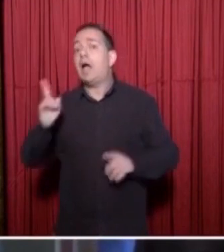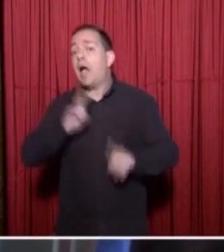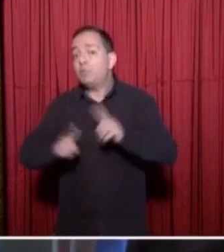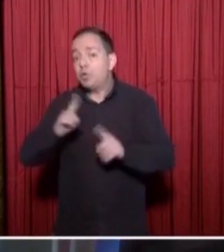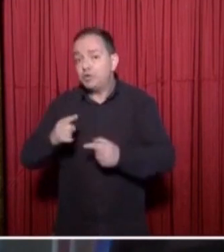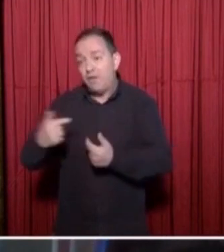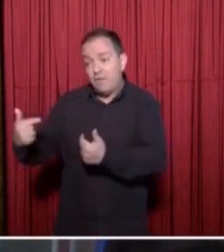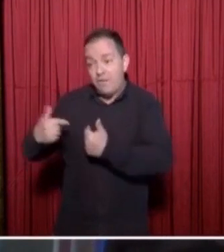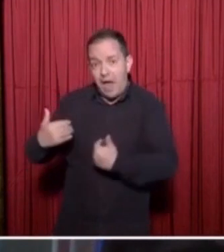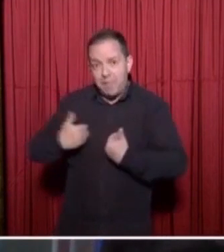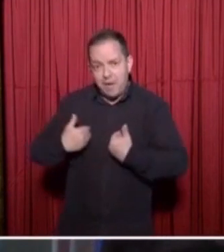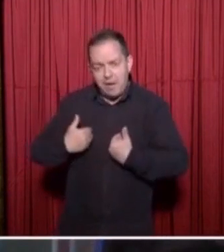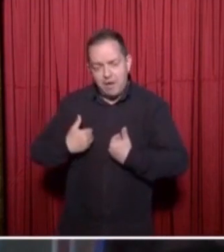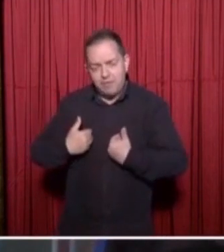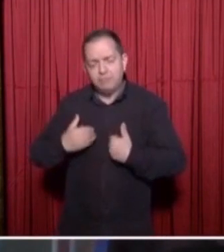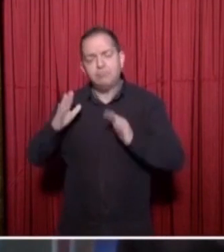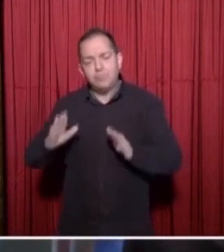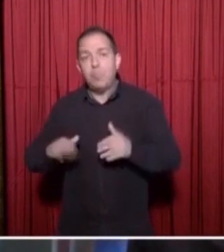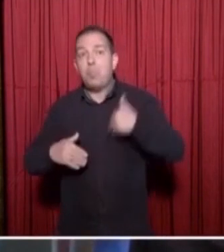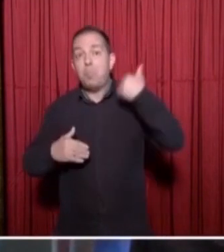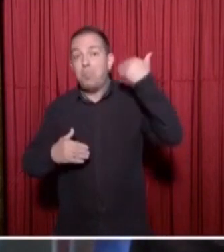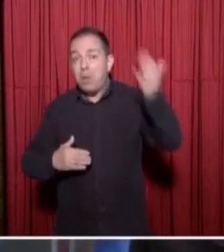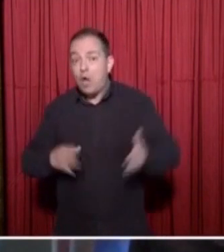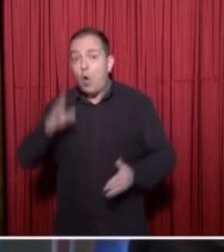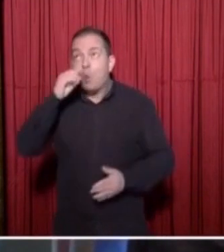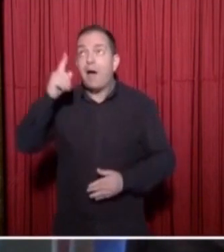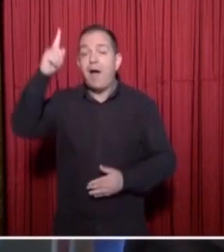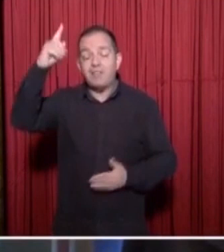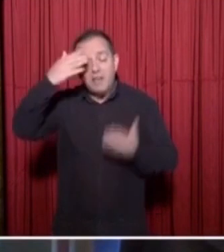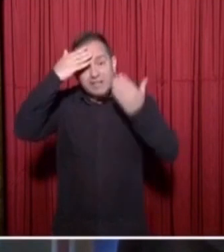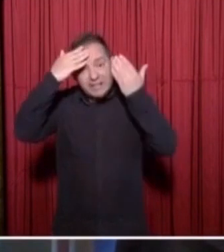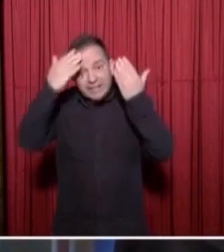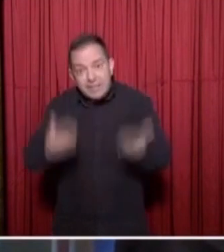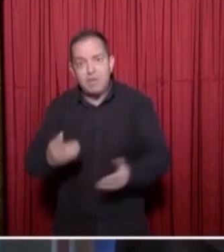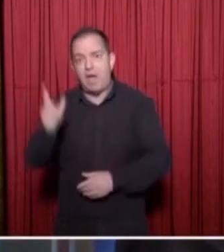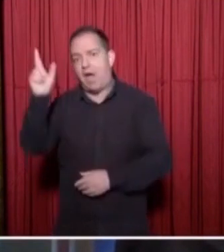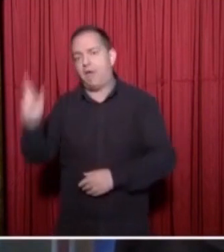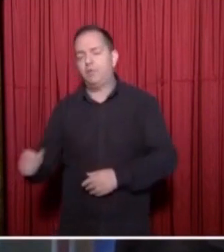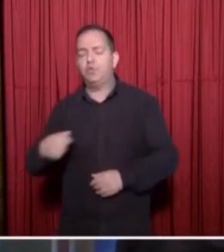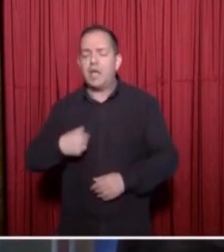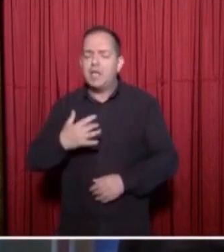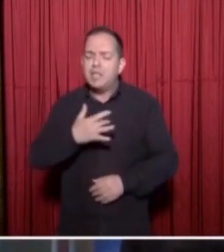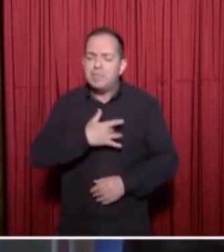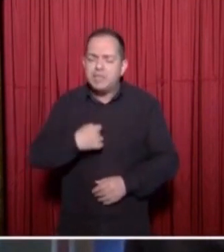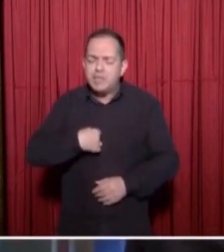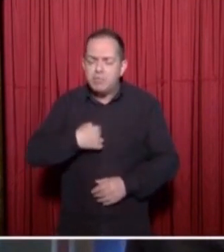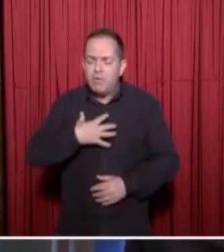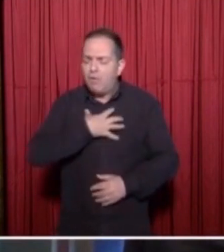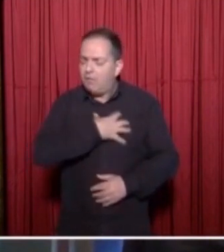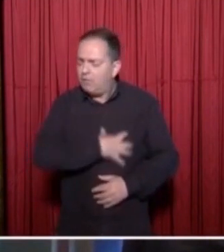διακονή, τιμήσει αυτόν ο πατήρ, νυν η ψυχή μου